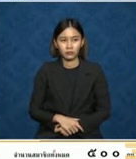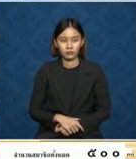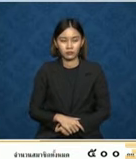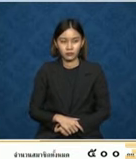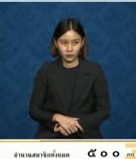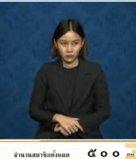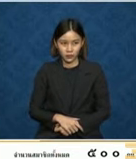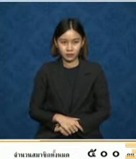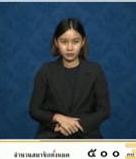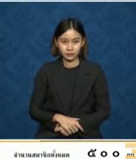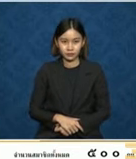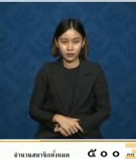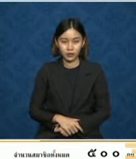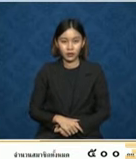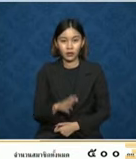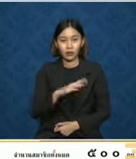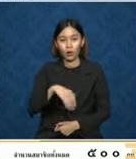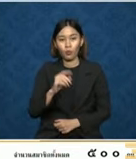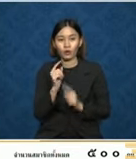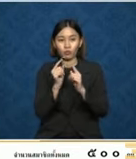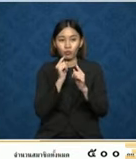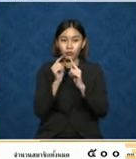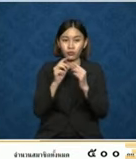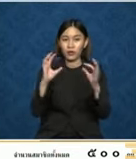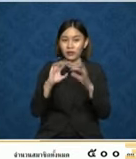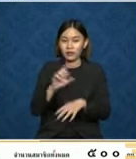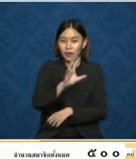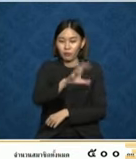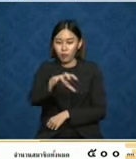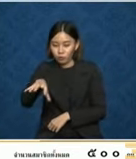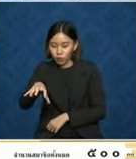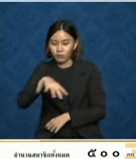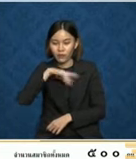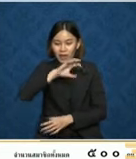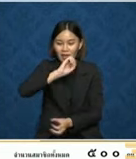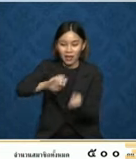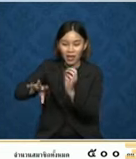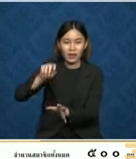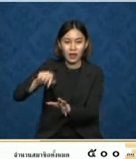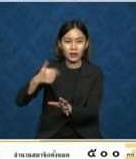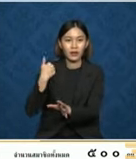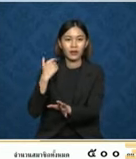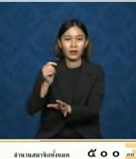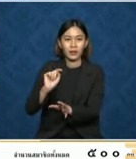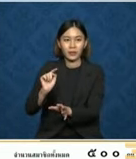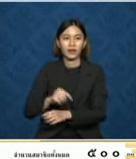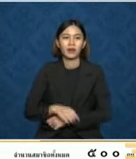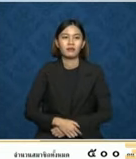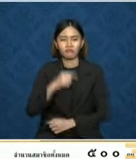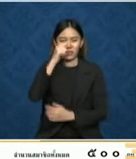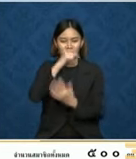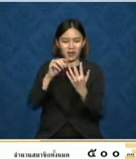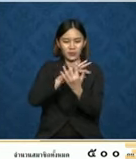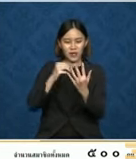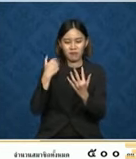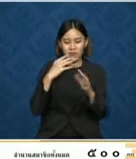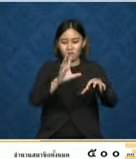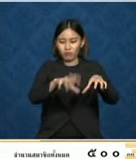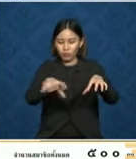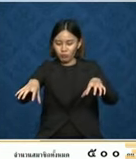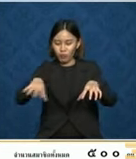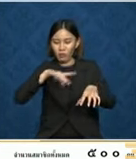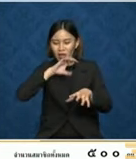ทีนี้ครับเราลองมาพูดถึงเรื่องของสถานที่กำจัดขยะกันบ้างจะพบครับว่าประเทศไทยเราครับมีสถานที่กำจัดขยะ